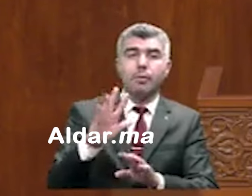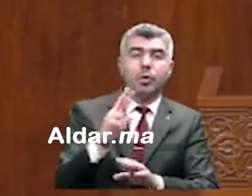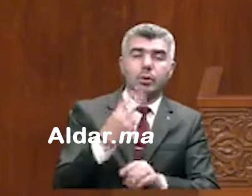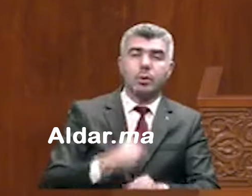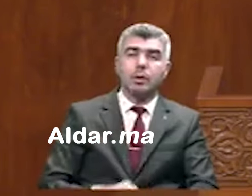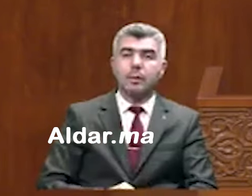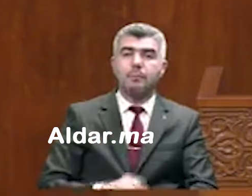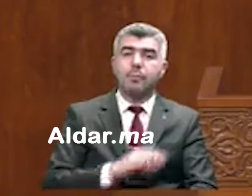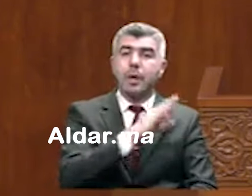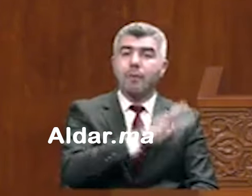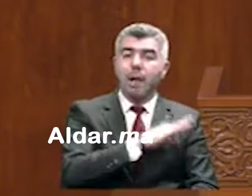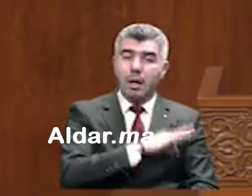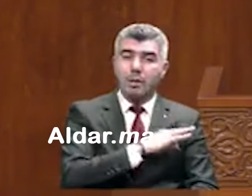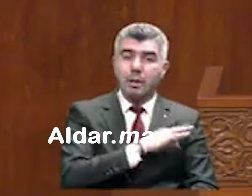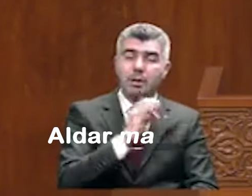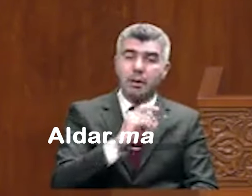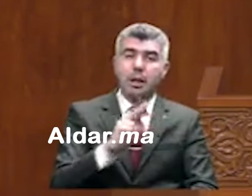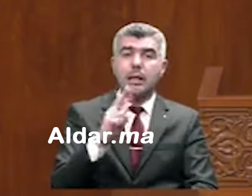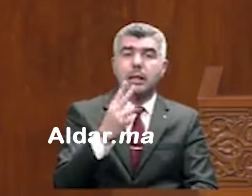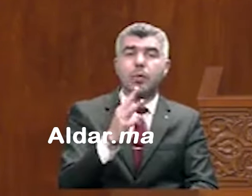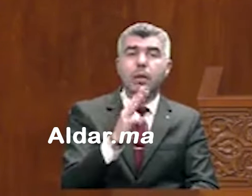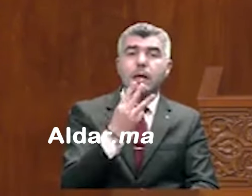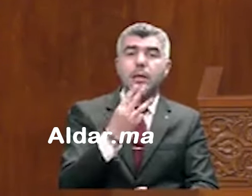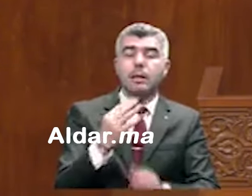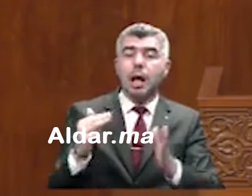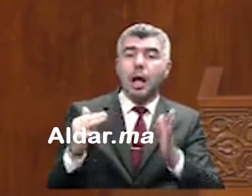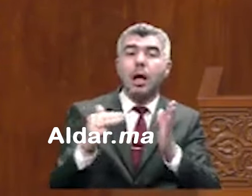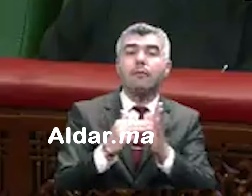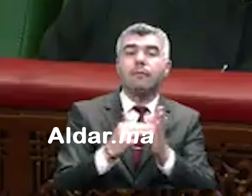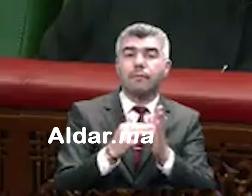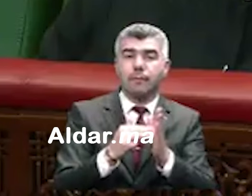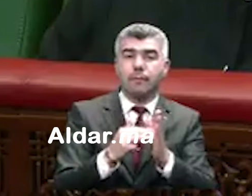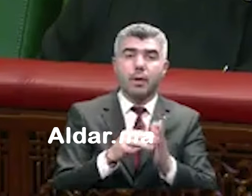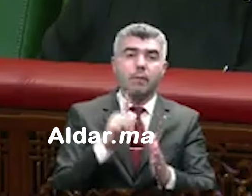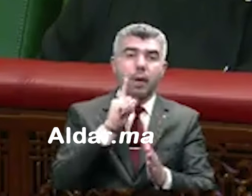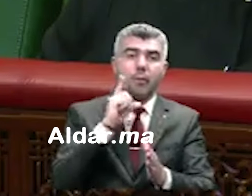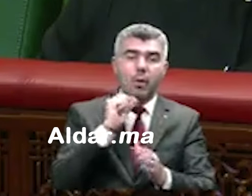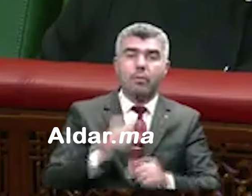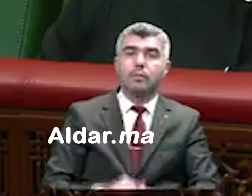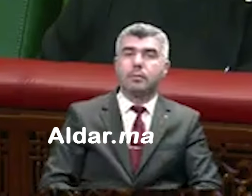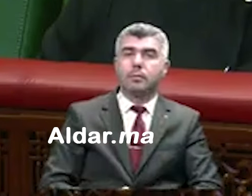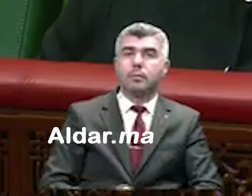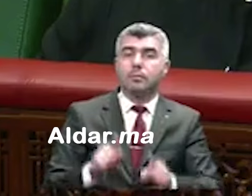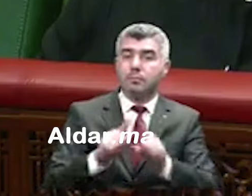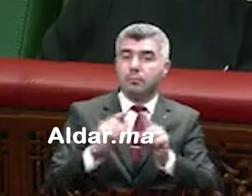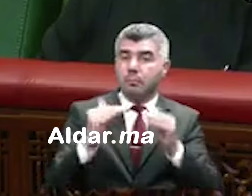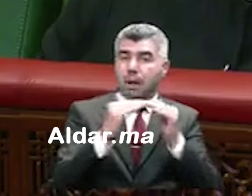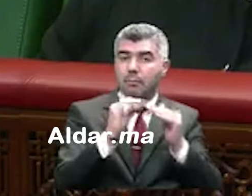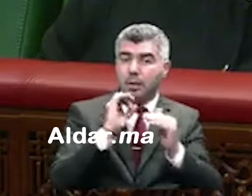ويستفيد منه 32 الف مستفيده ومستفيدا وبالموازاة